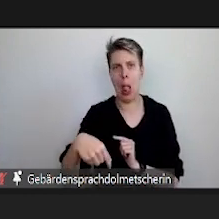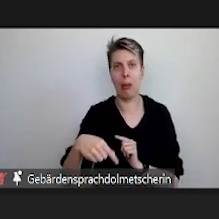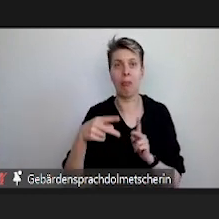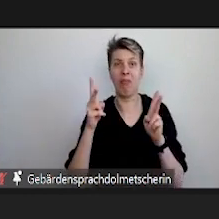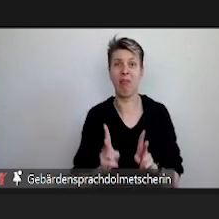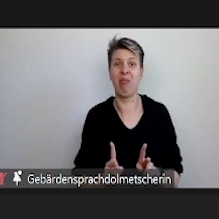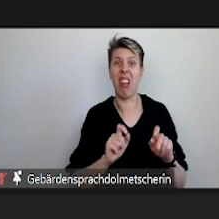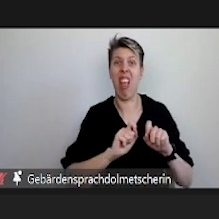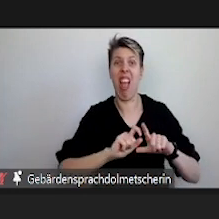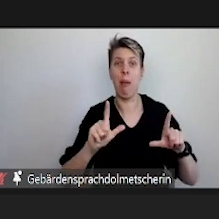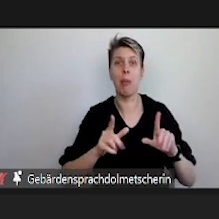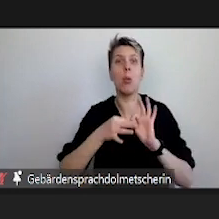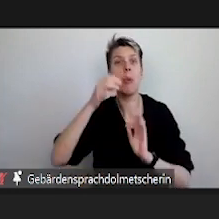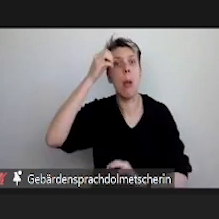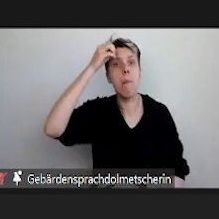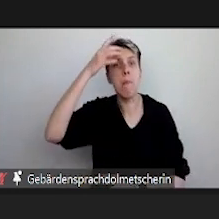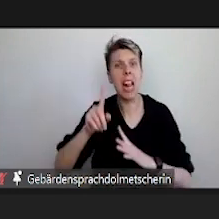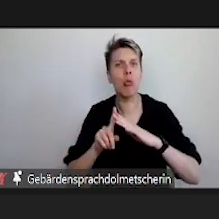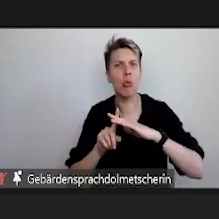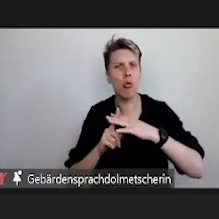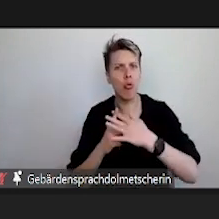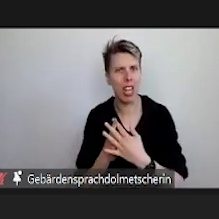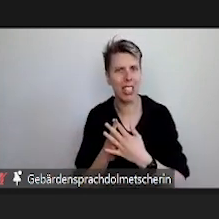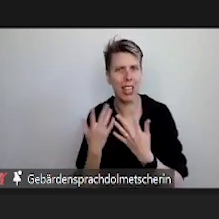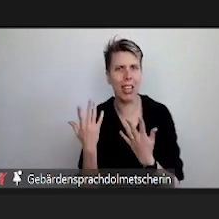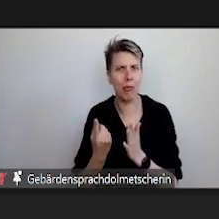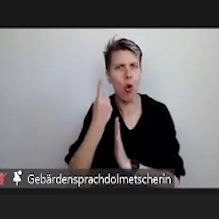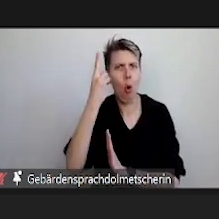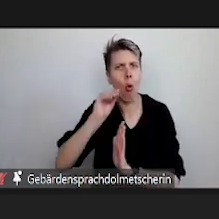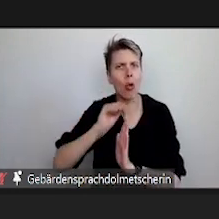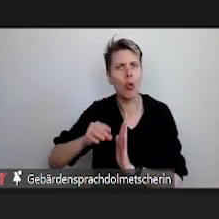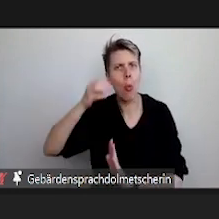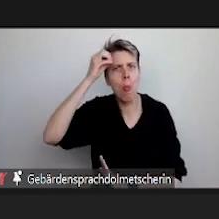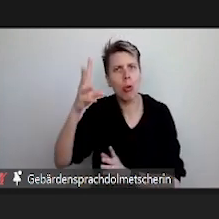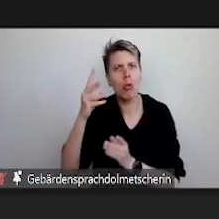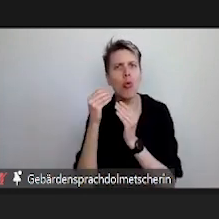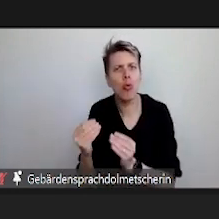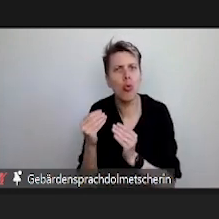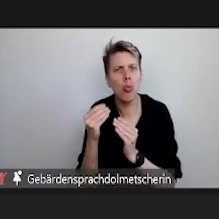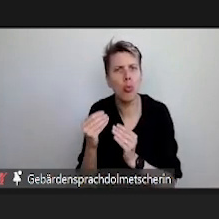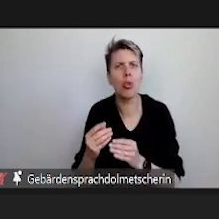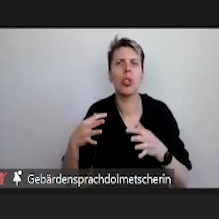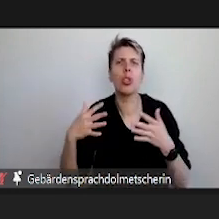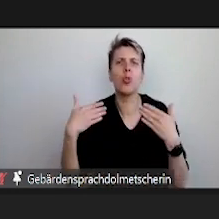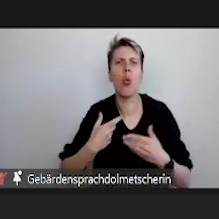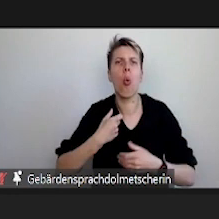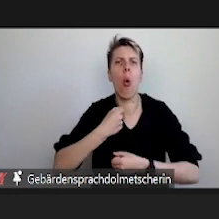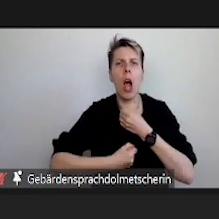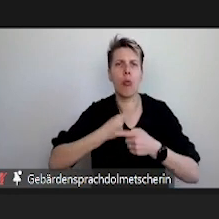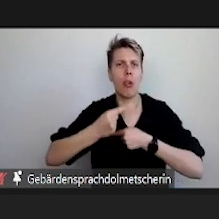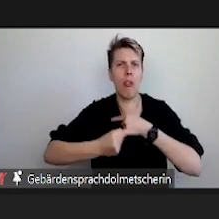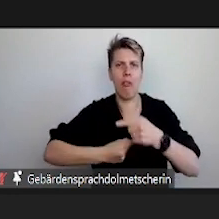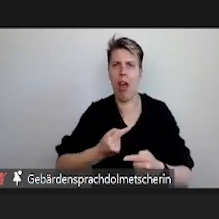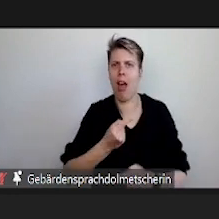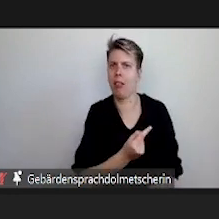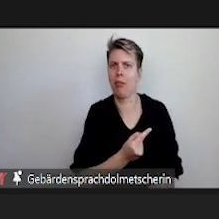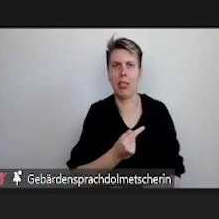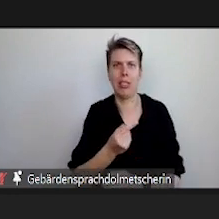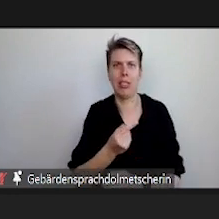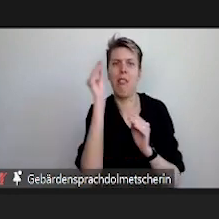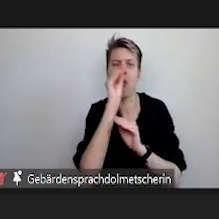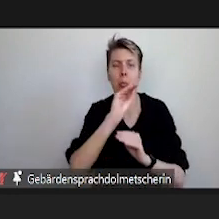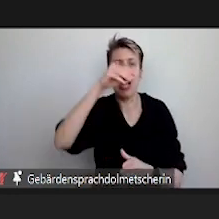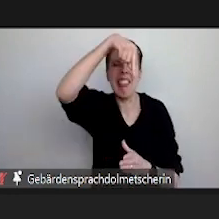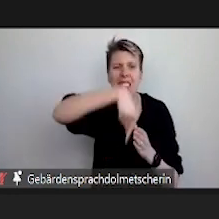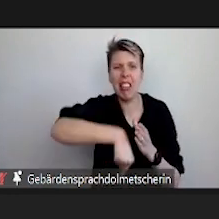Abbildung in Bildungskontexten, wie wir sie gerade in der Hochschulbildung haben, in der Regel diese automatisierten Verfahren noch nicht die Art von Informationen liefern,